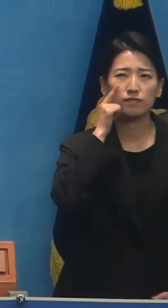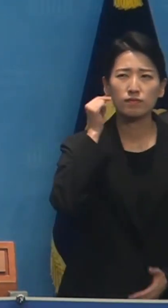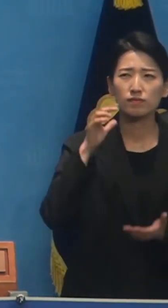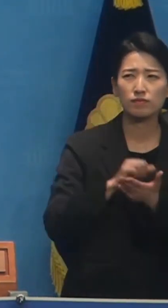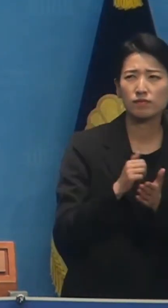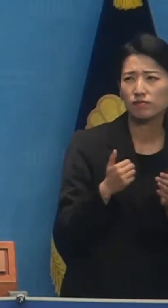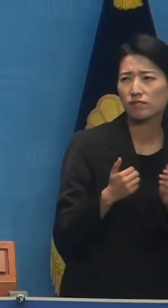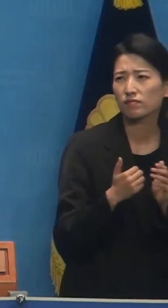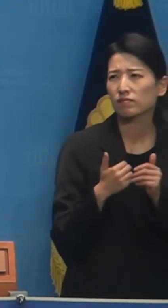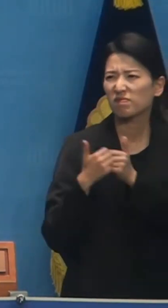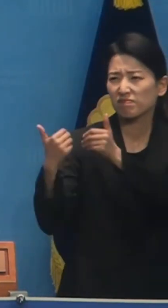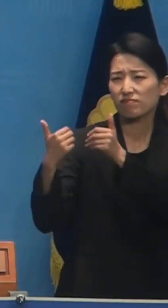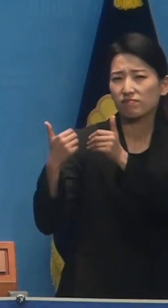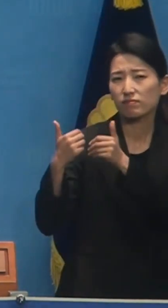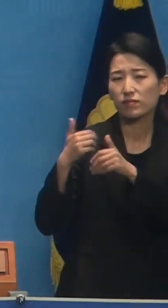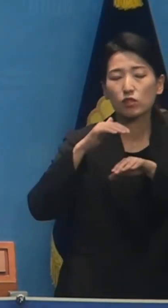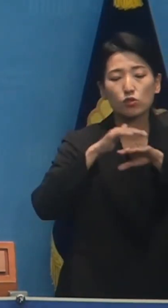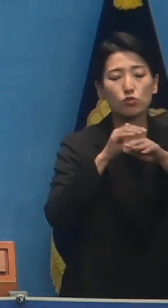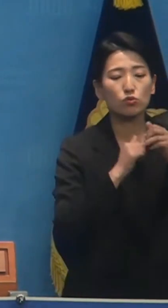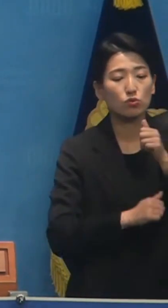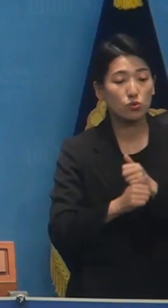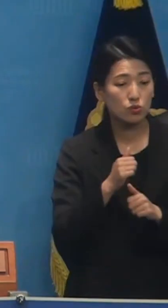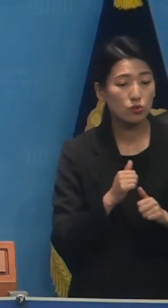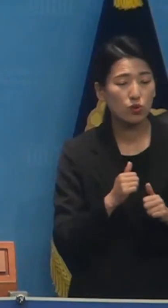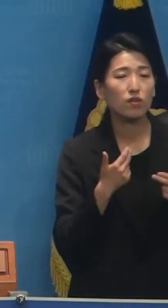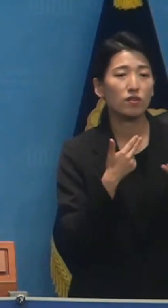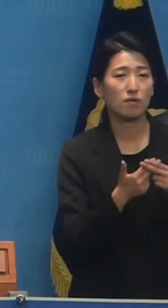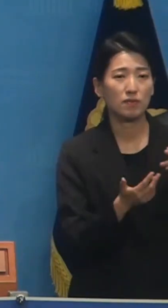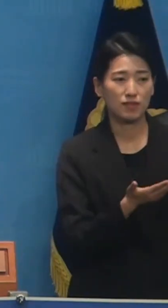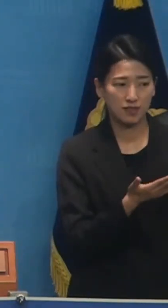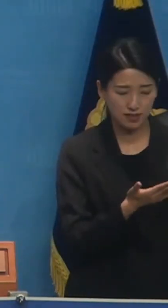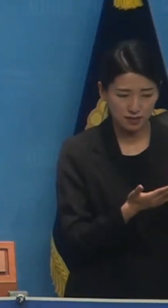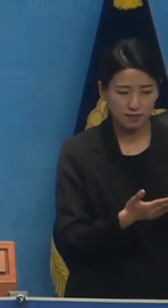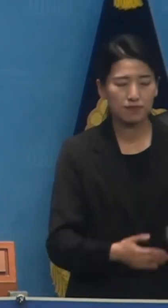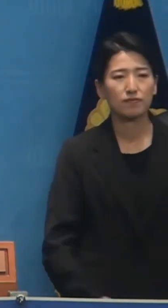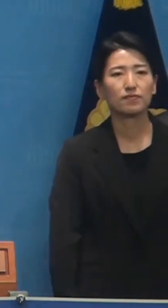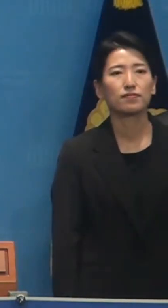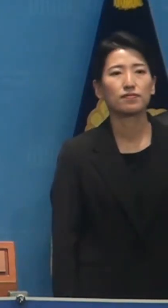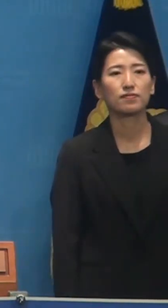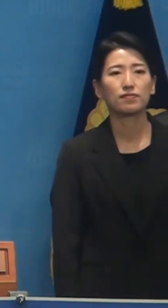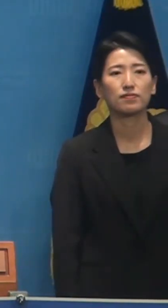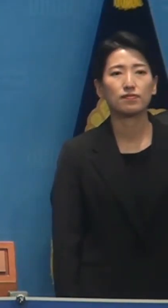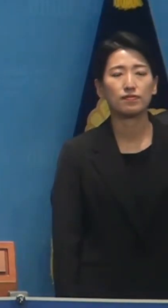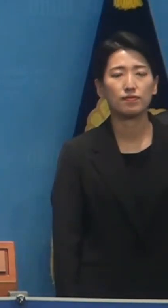항일투사 유공자 후손협회 장재현 부회장님이십니다.